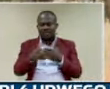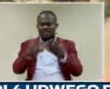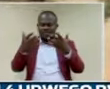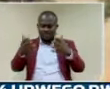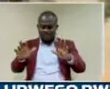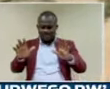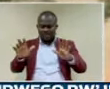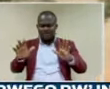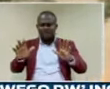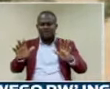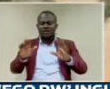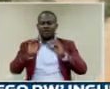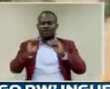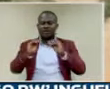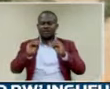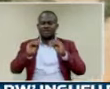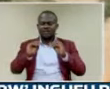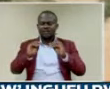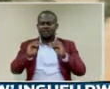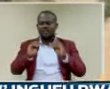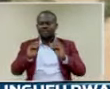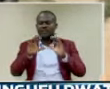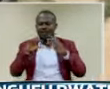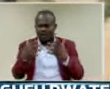barangiza bakabigisha uko